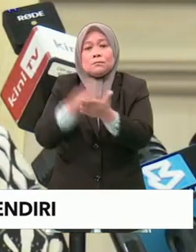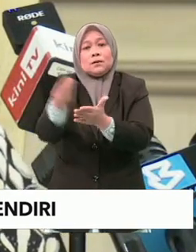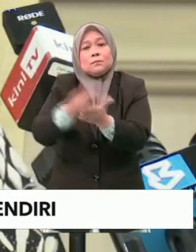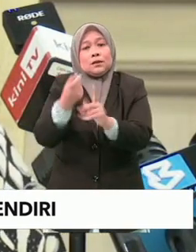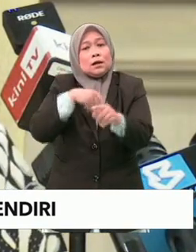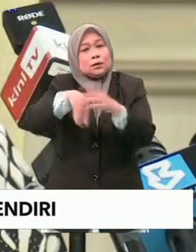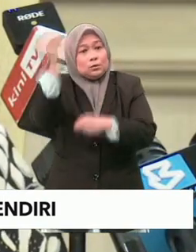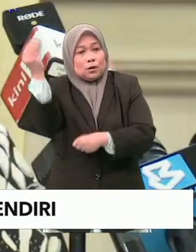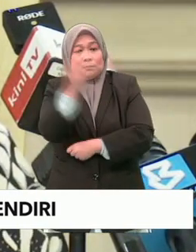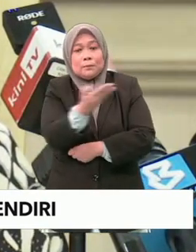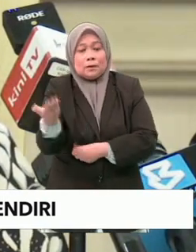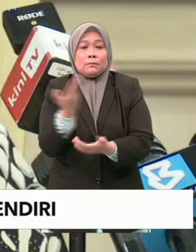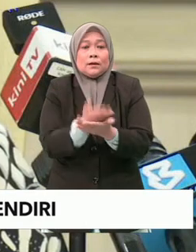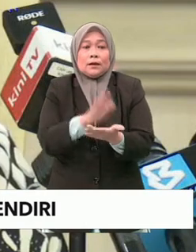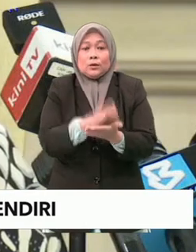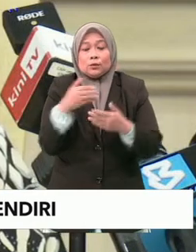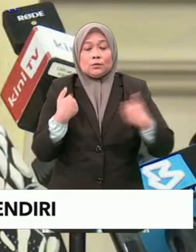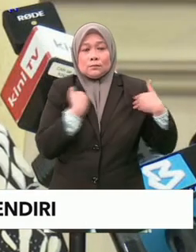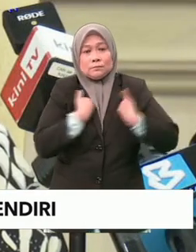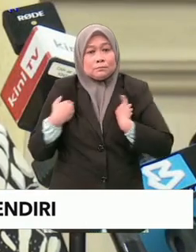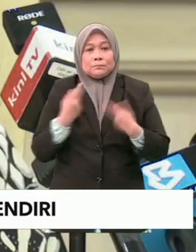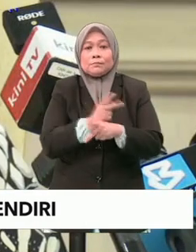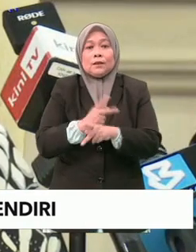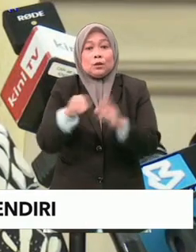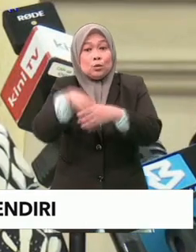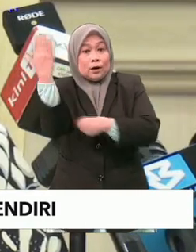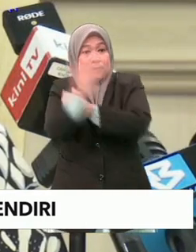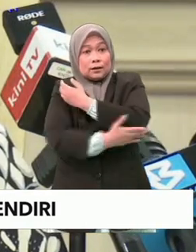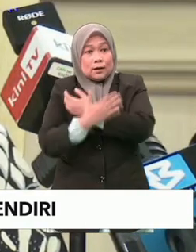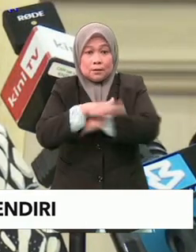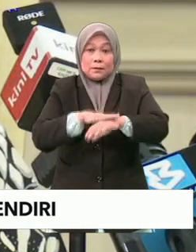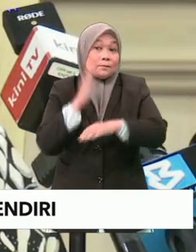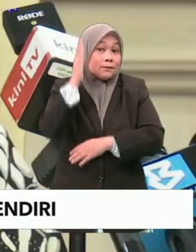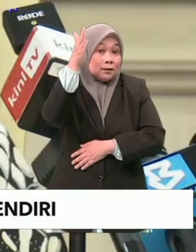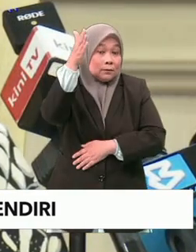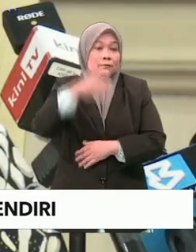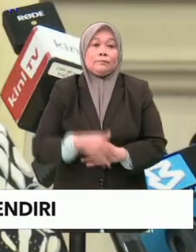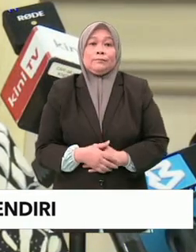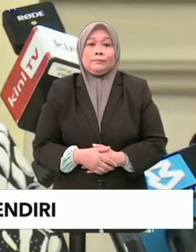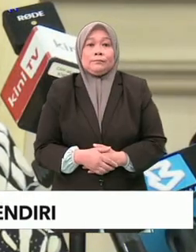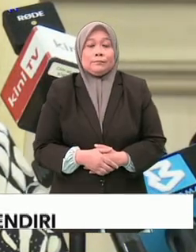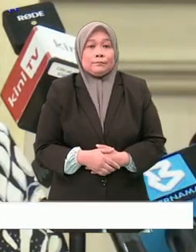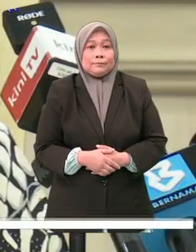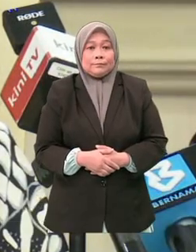bahan makanan itu ternakkan tuh depan di luar negara pada masa dapat